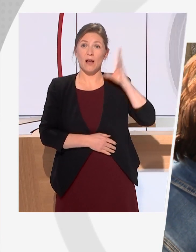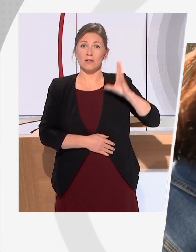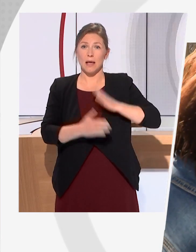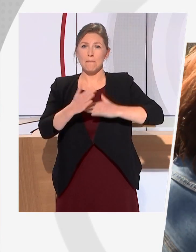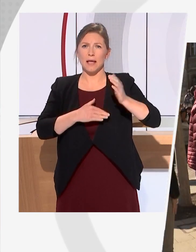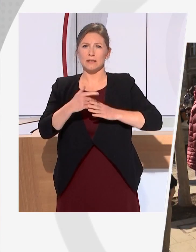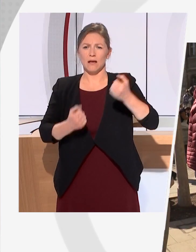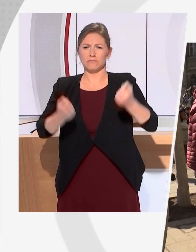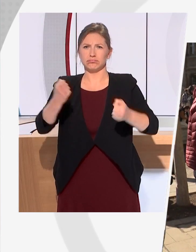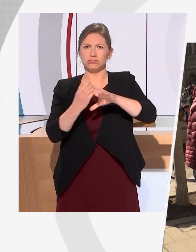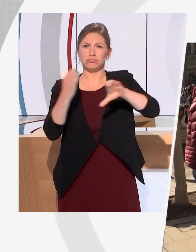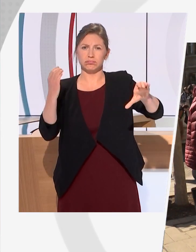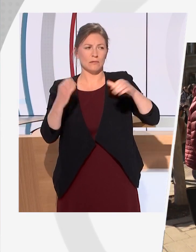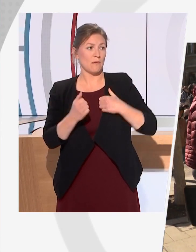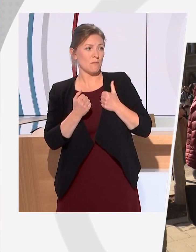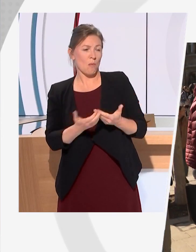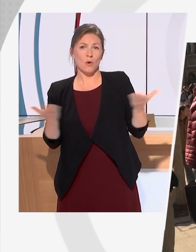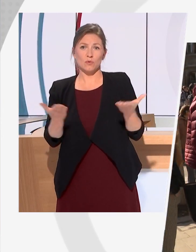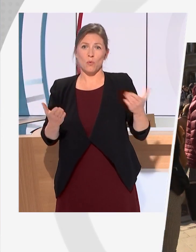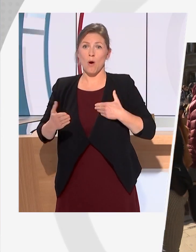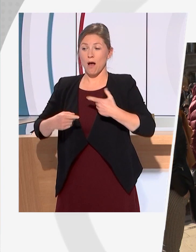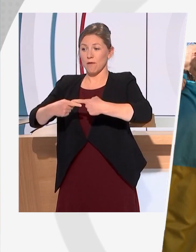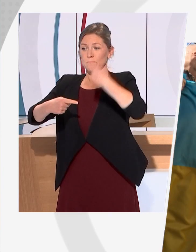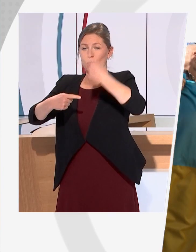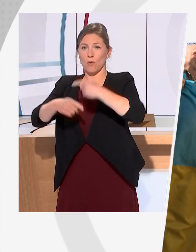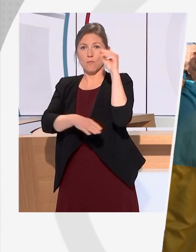trajet jusqu'à la frontière entre la Pologne et l'Ukraine.